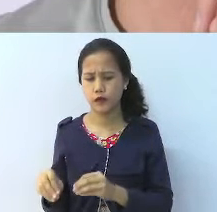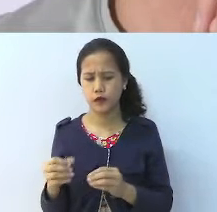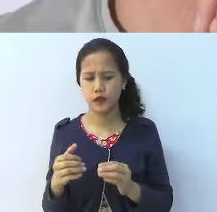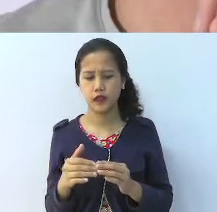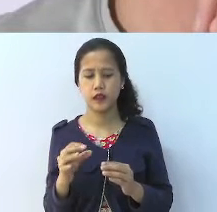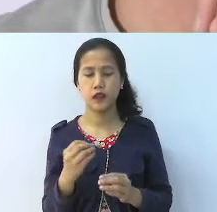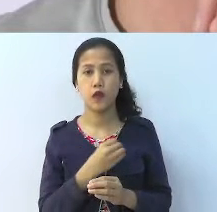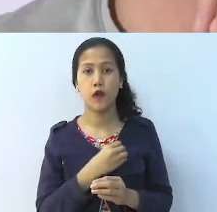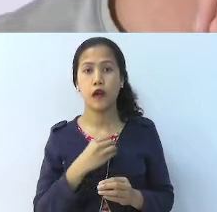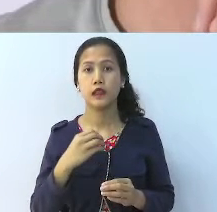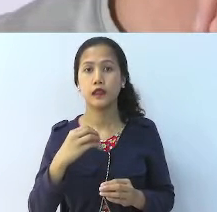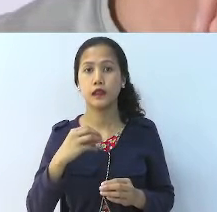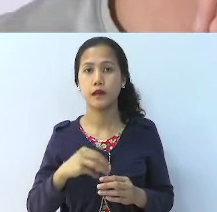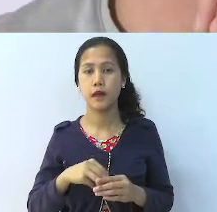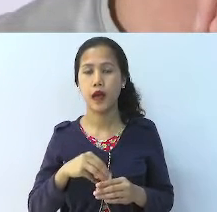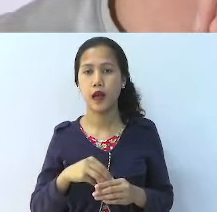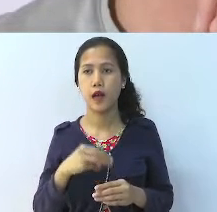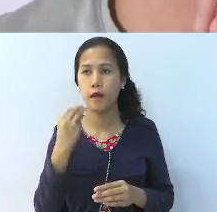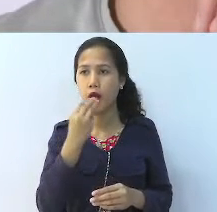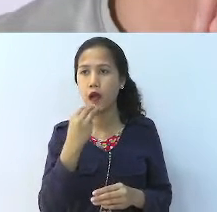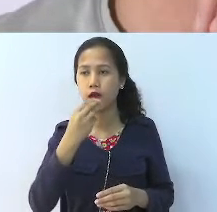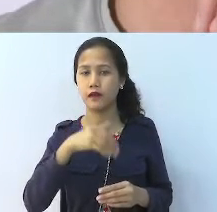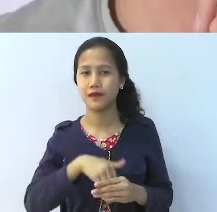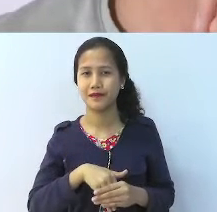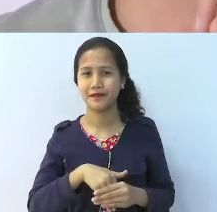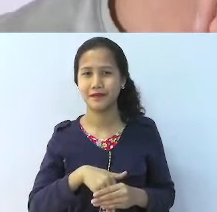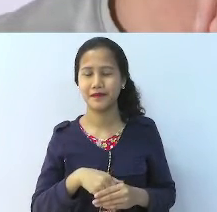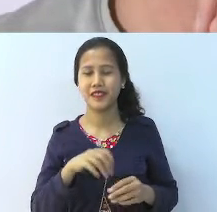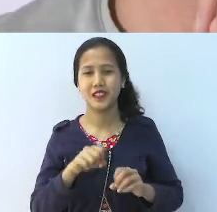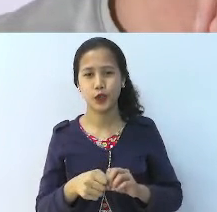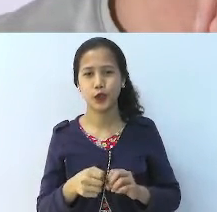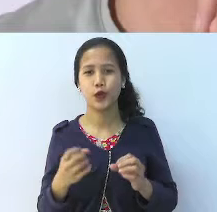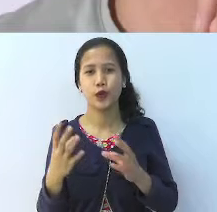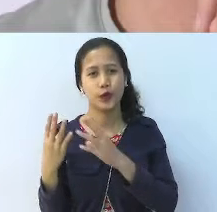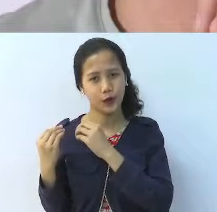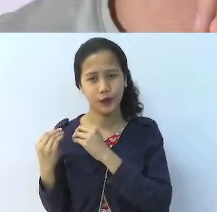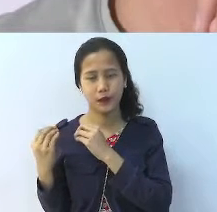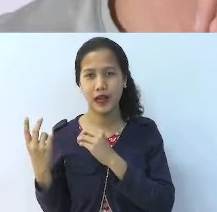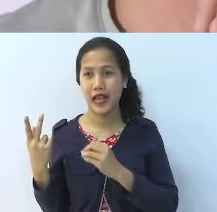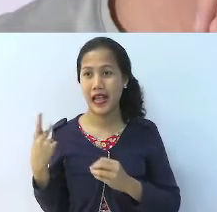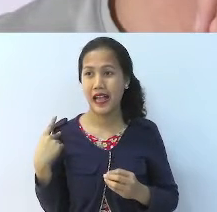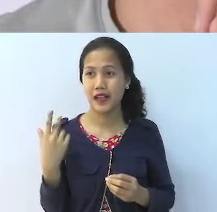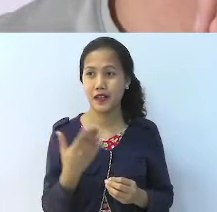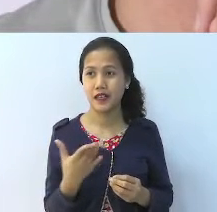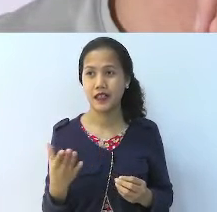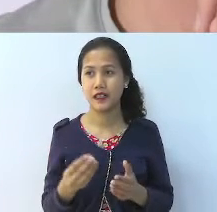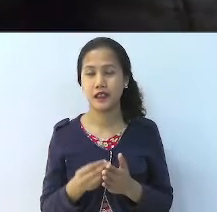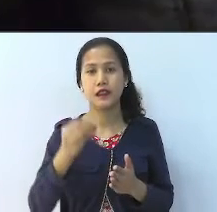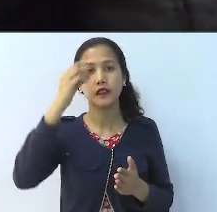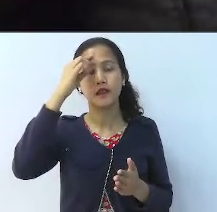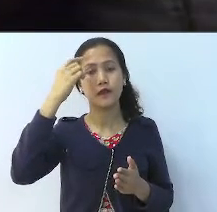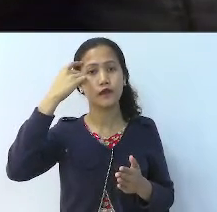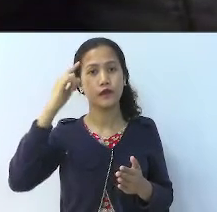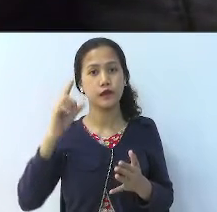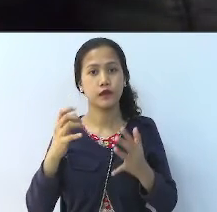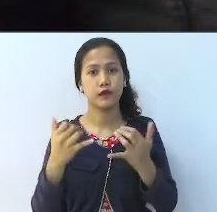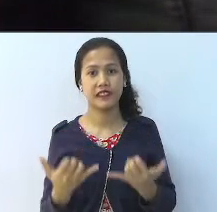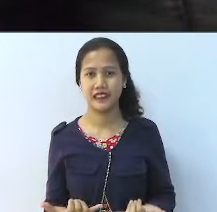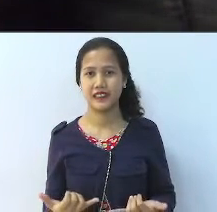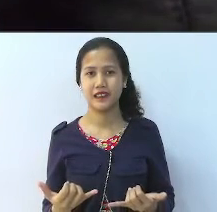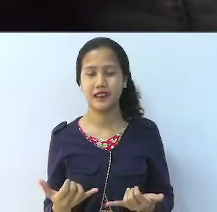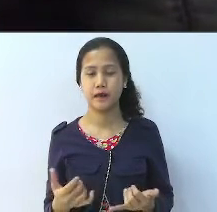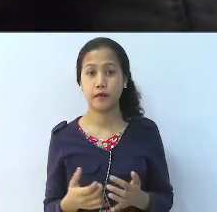natatabunan itong mga malalaking muscles dito sa labas, na hindi kayang hagurin ng ating kamay, hindi ma-reach. Kaya